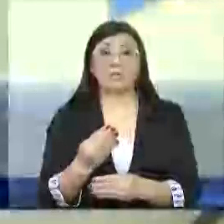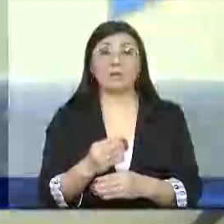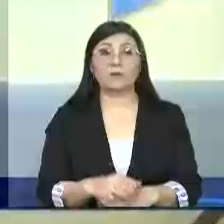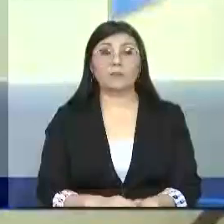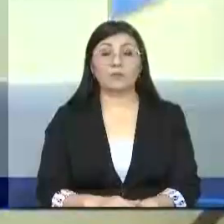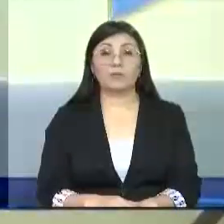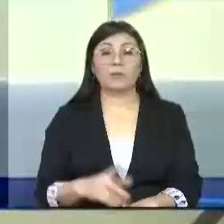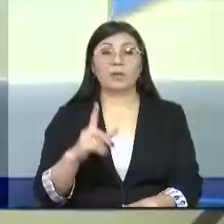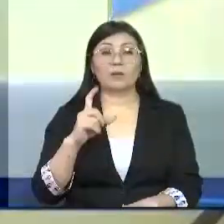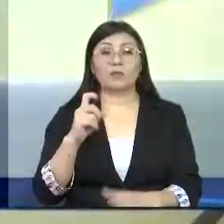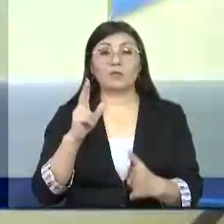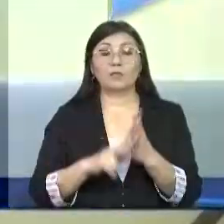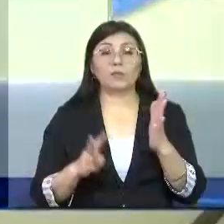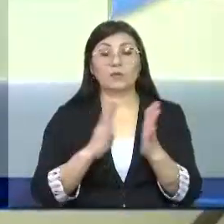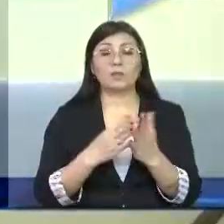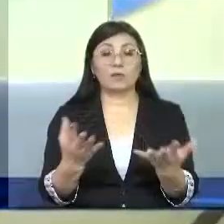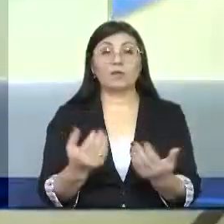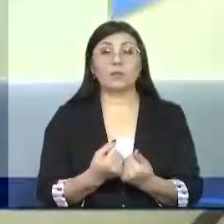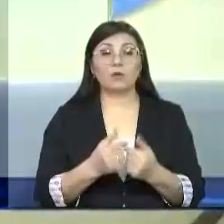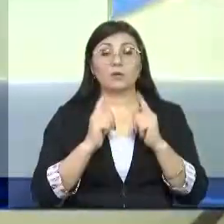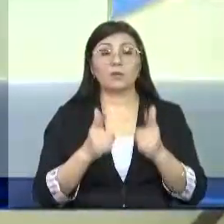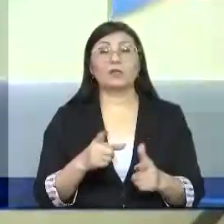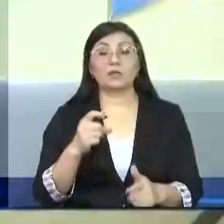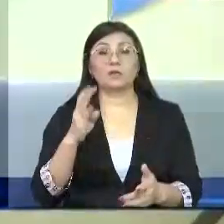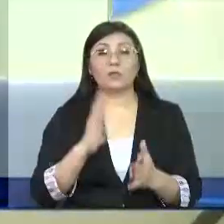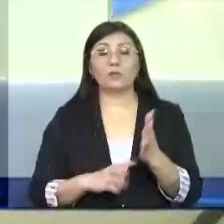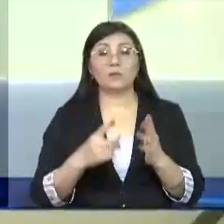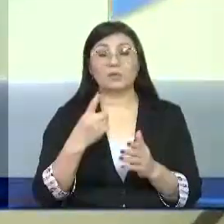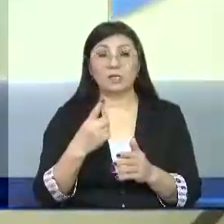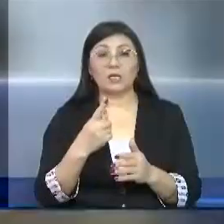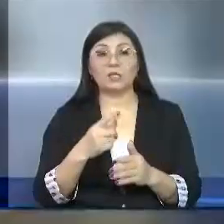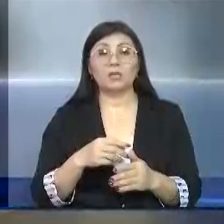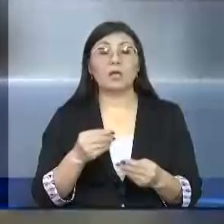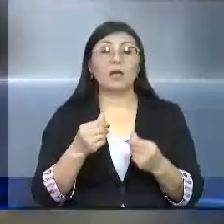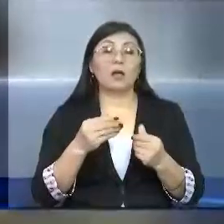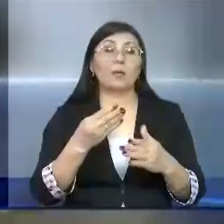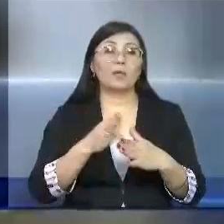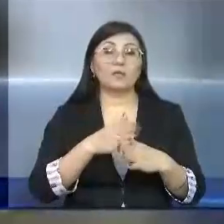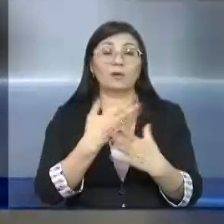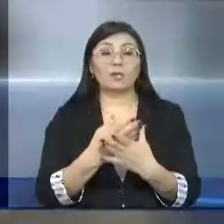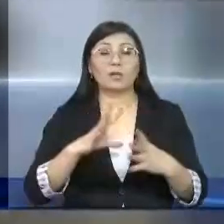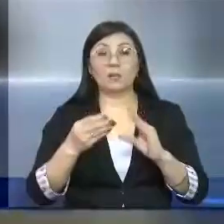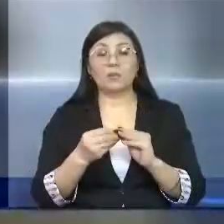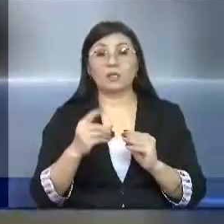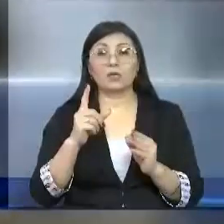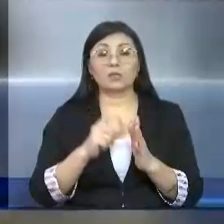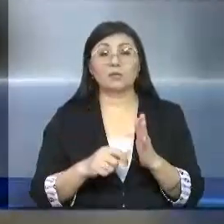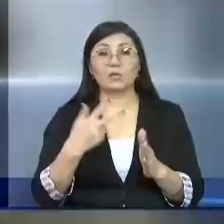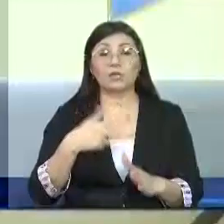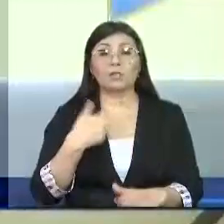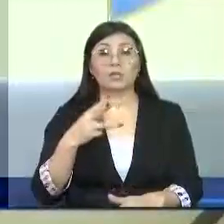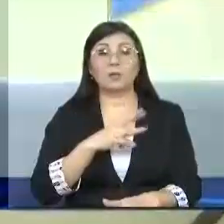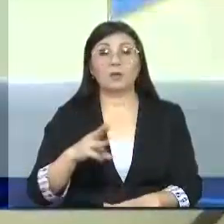из которых 189 получили одобрение и 181 профинансировано. Общая сумма финансирования составляет 733 миллиона